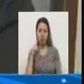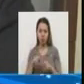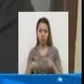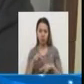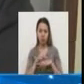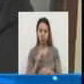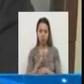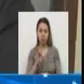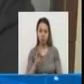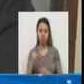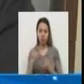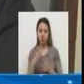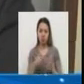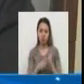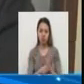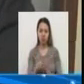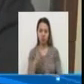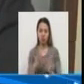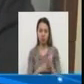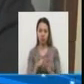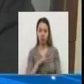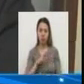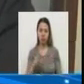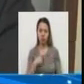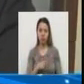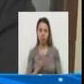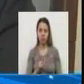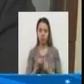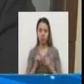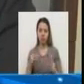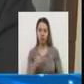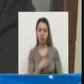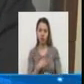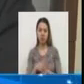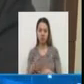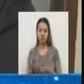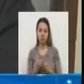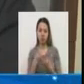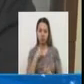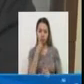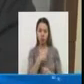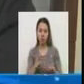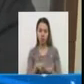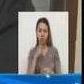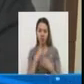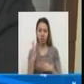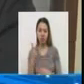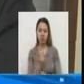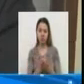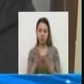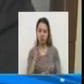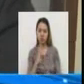өтті. Олардың 146-сы 409 миллион теңге көлемінде жеке кәсібін ашуға несие рәсімдеді. Биылғы жылы бұл көрсеткіш 2 есеге артып